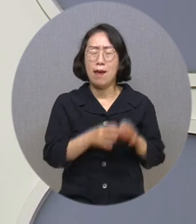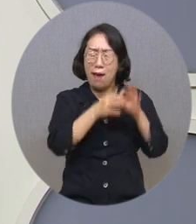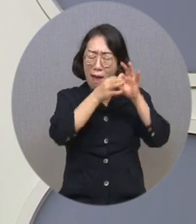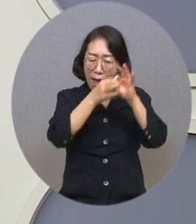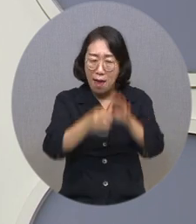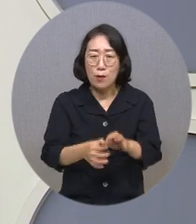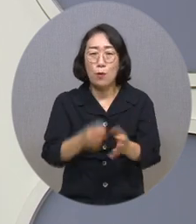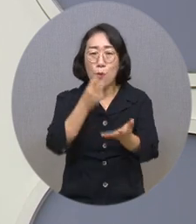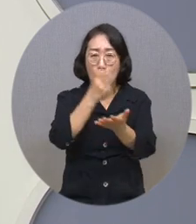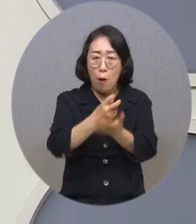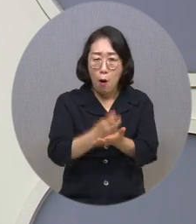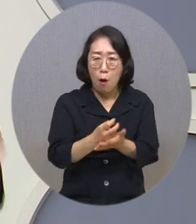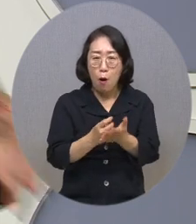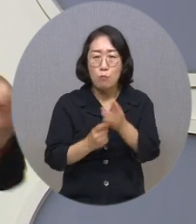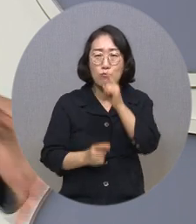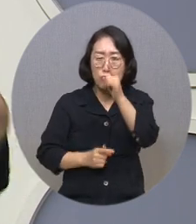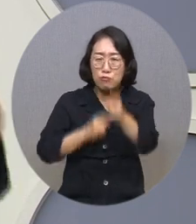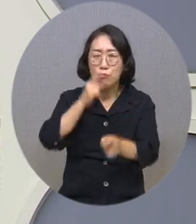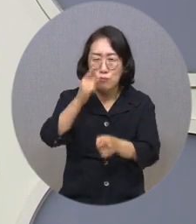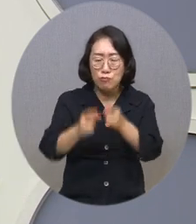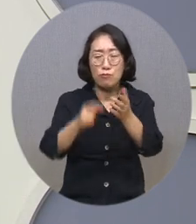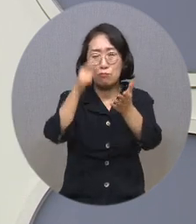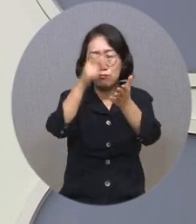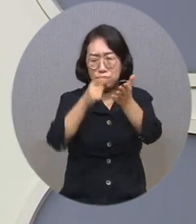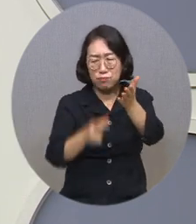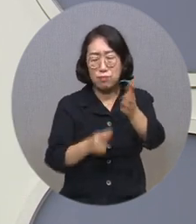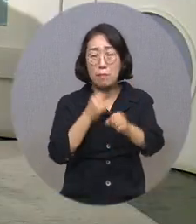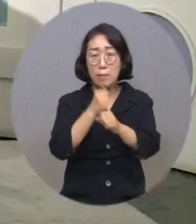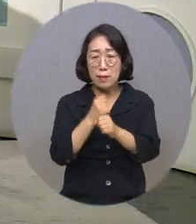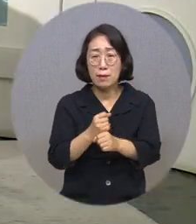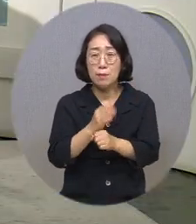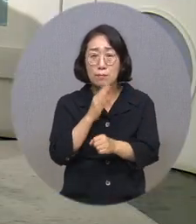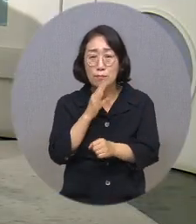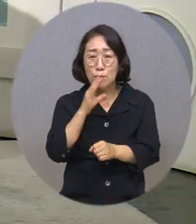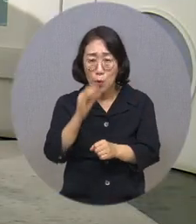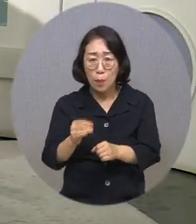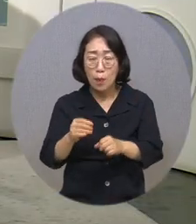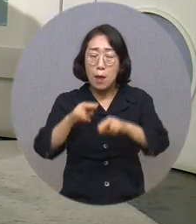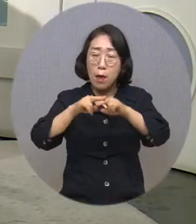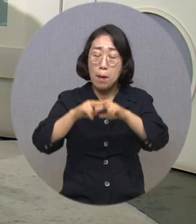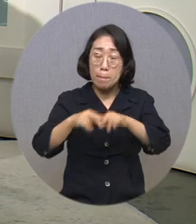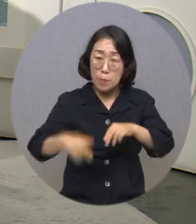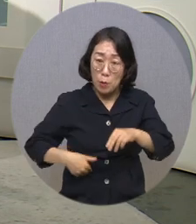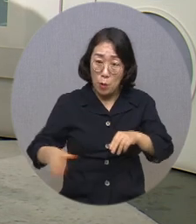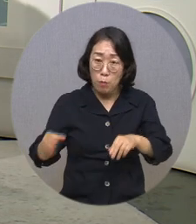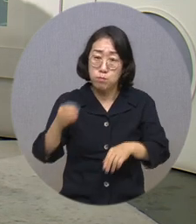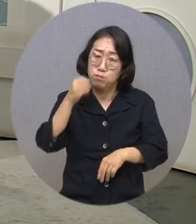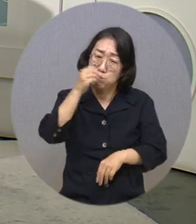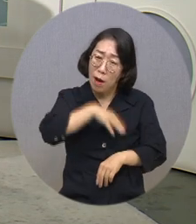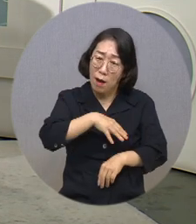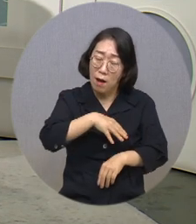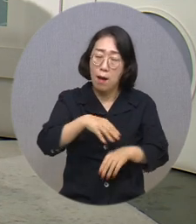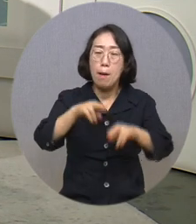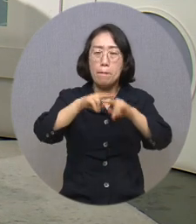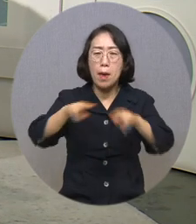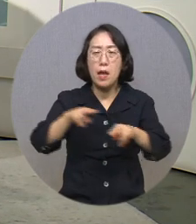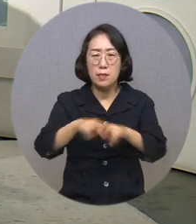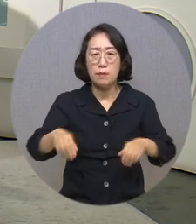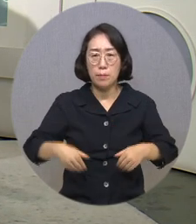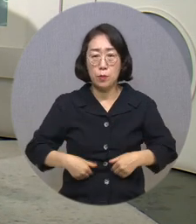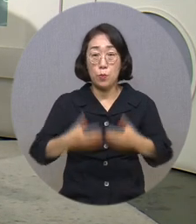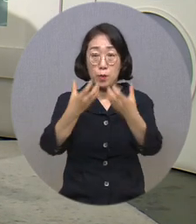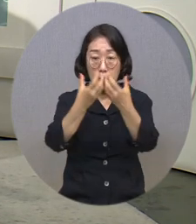법을 입법만 하지 폐지하는 그런 건 없는 것 같아요. 제가 보기 만들어만 놓으면. 근데 제가 이제 하나 예를